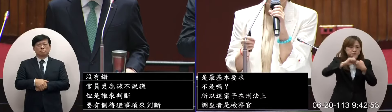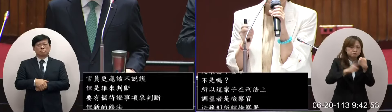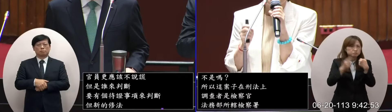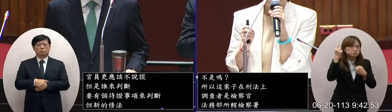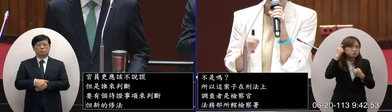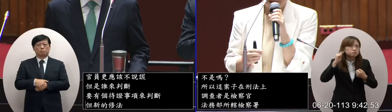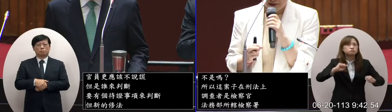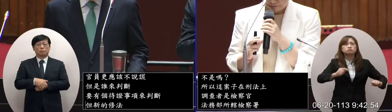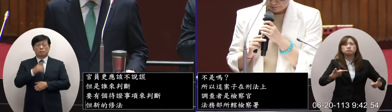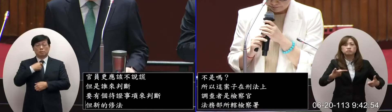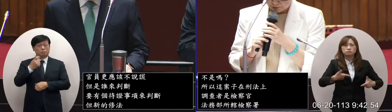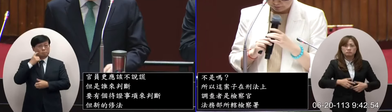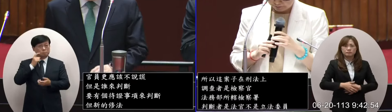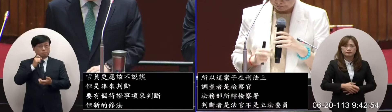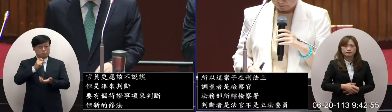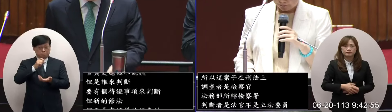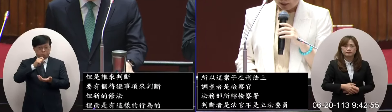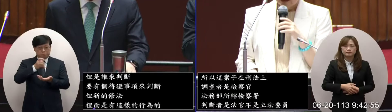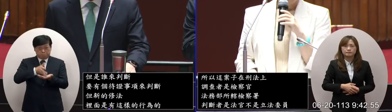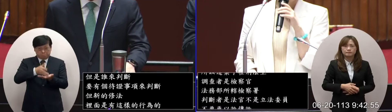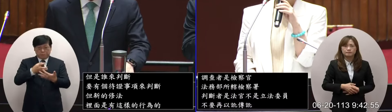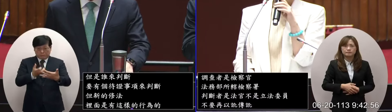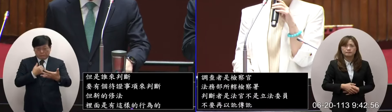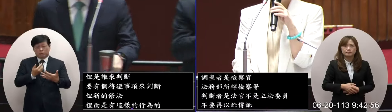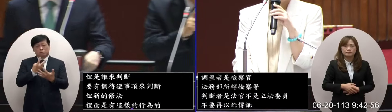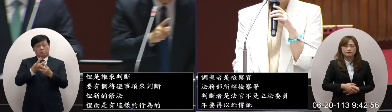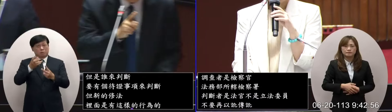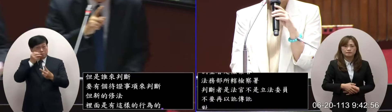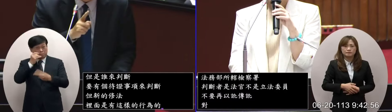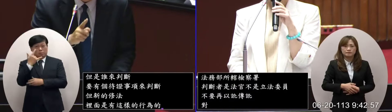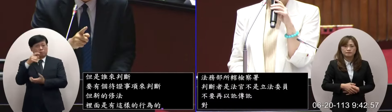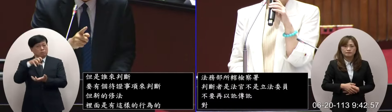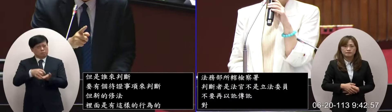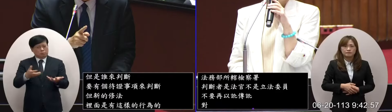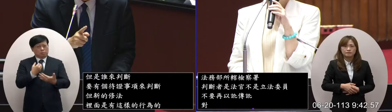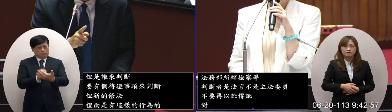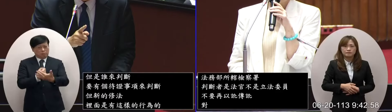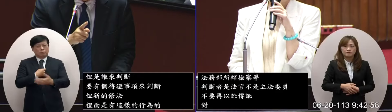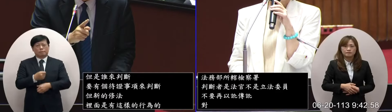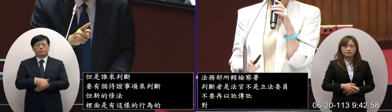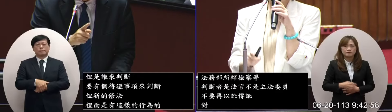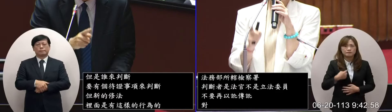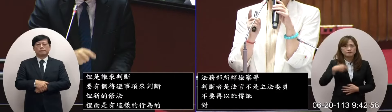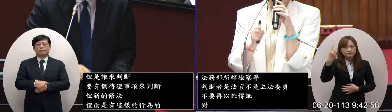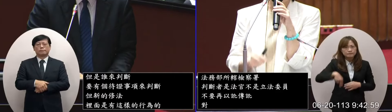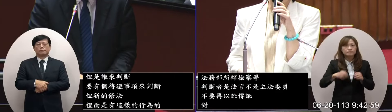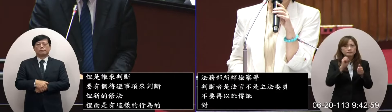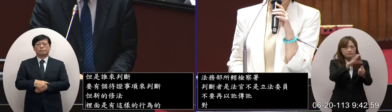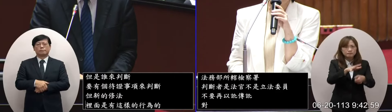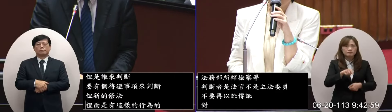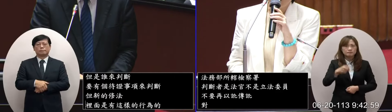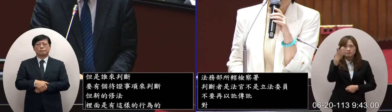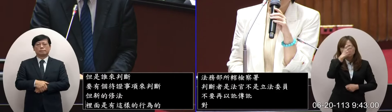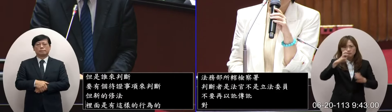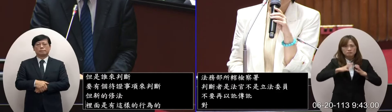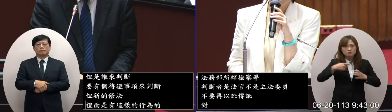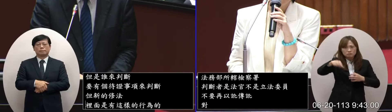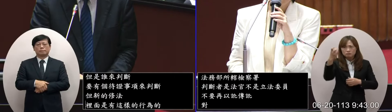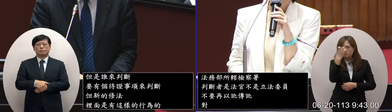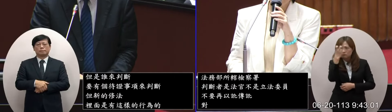法已经用了。 不过虚伪陈述的一个前提，必须有一个客观的一个代证的一个事实一个存在。 我再讲，所以你检察官要去